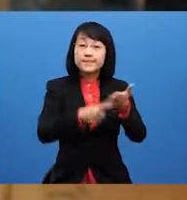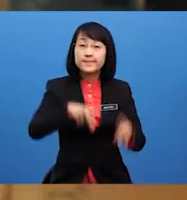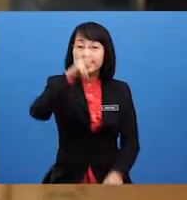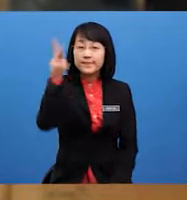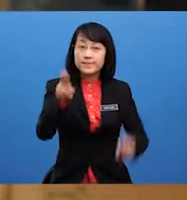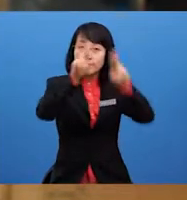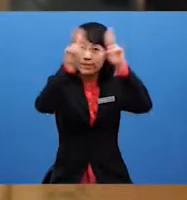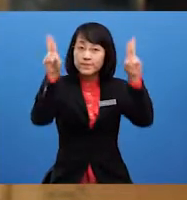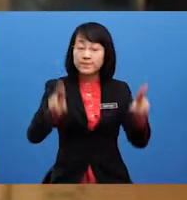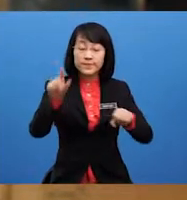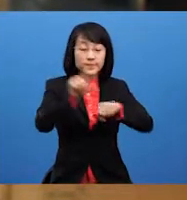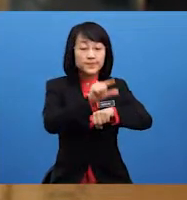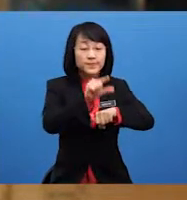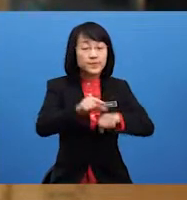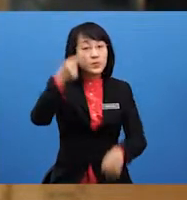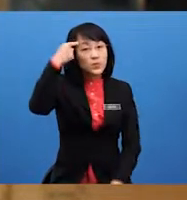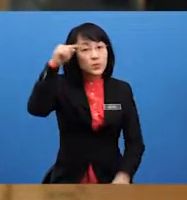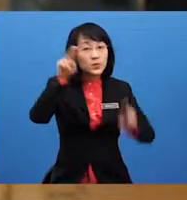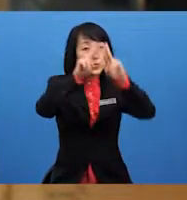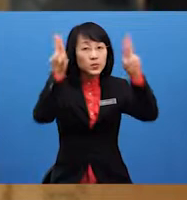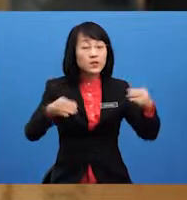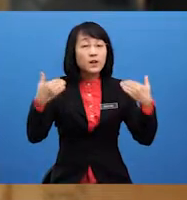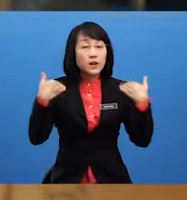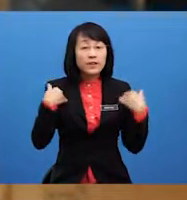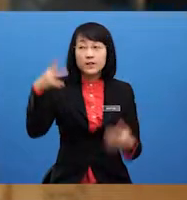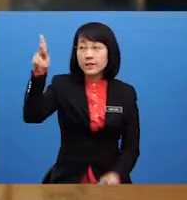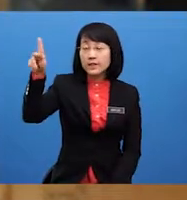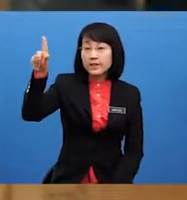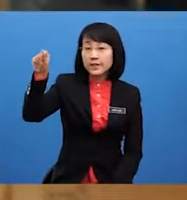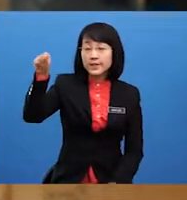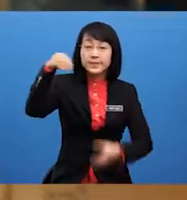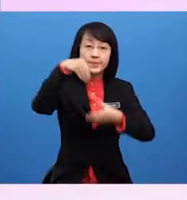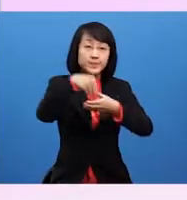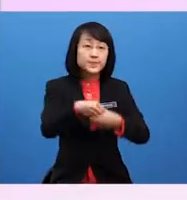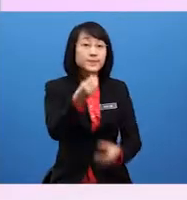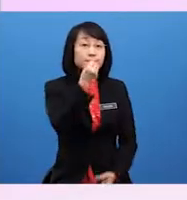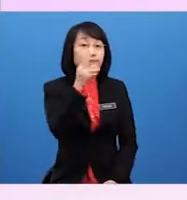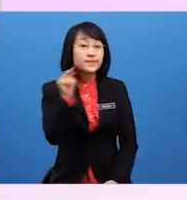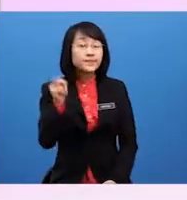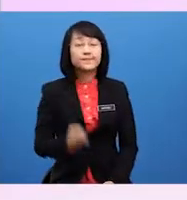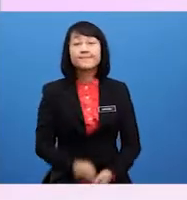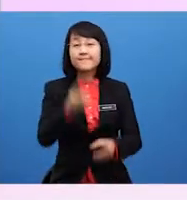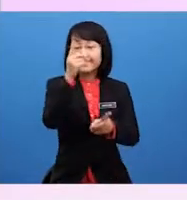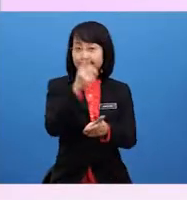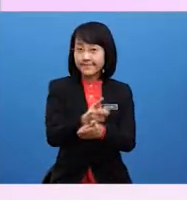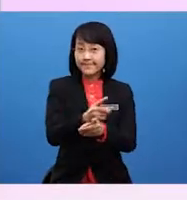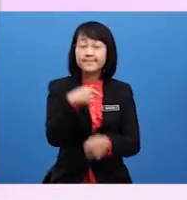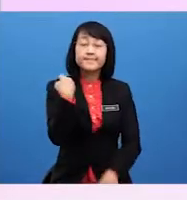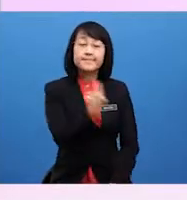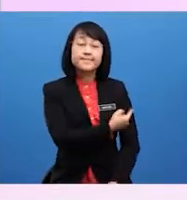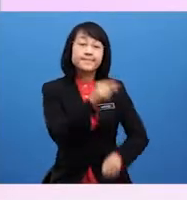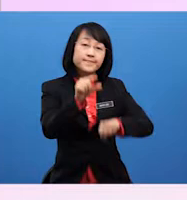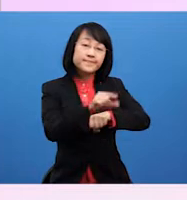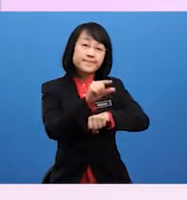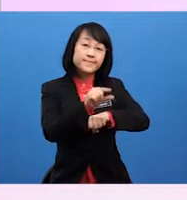yang digunakan untuk menguji kehadiran kanji dalam makanan? Betul, kita